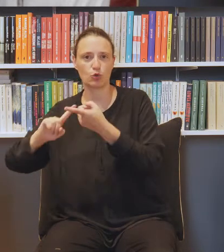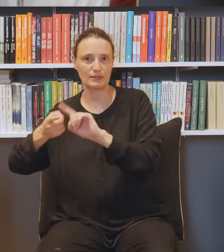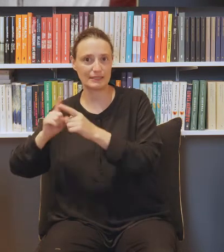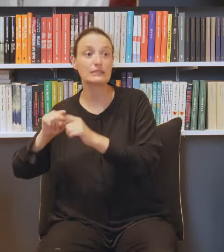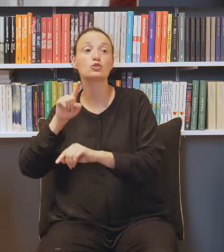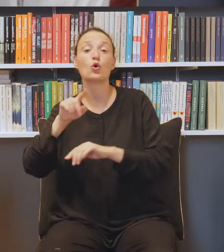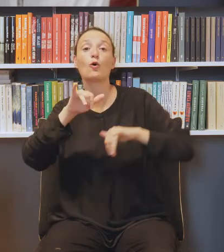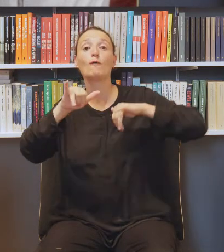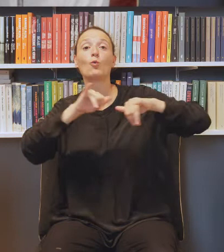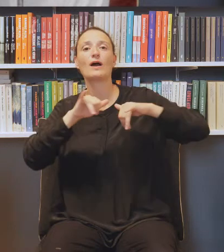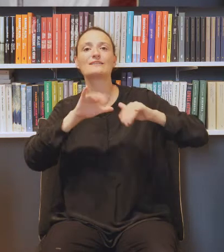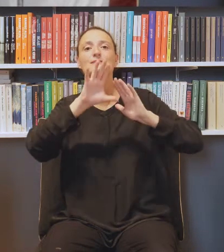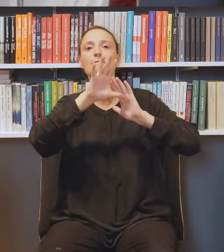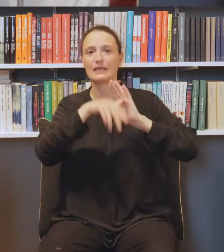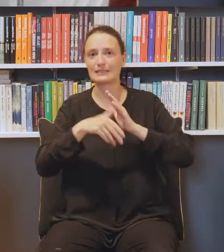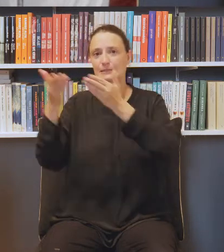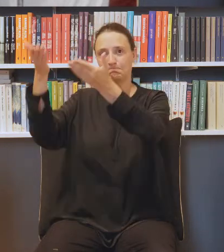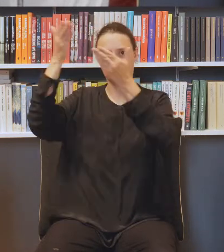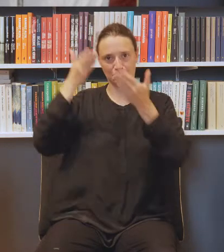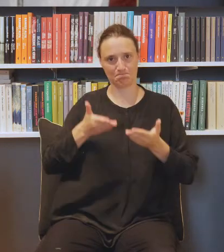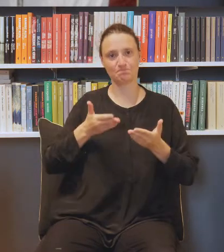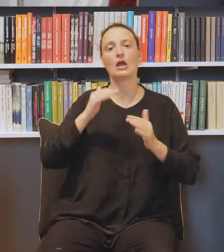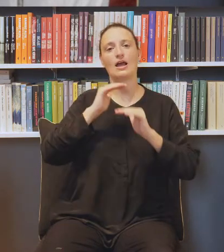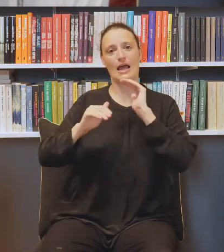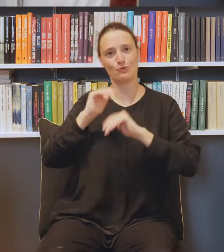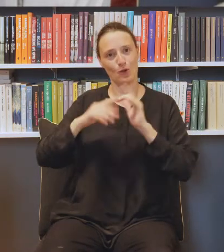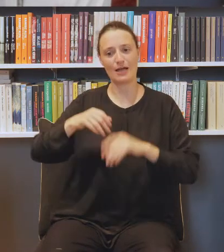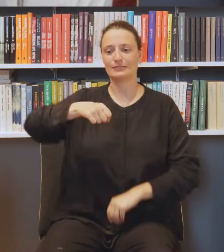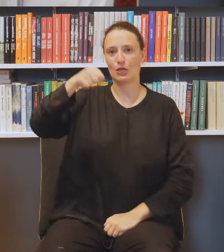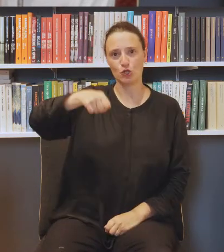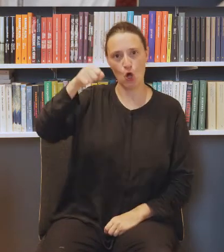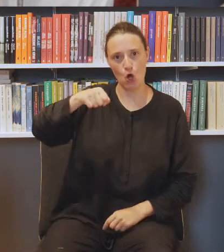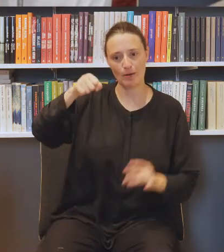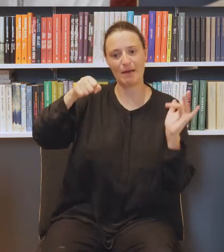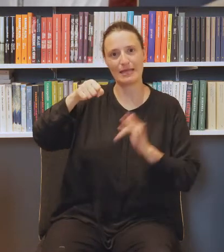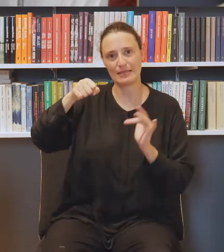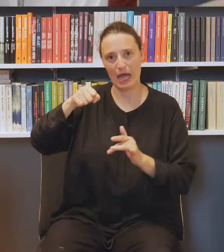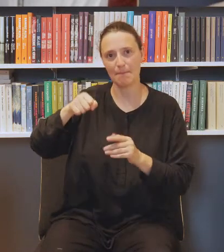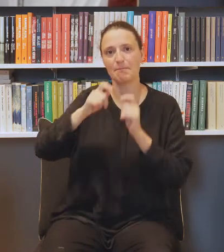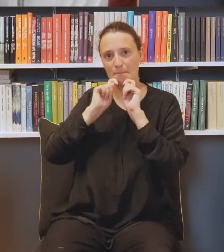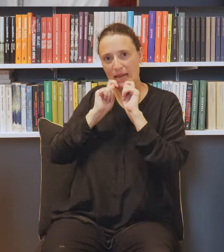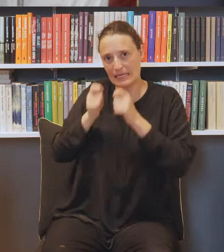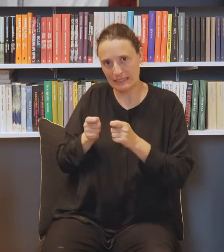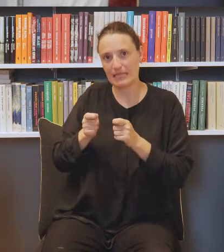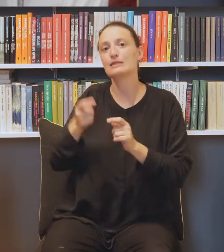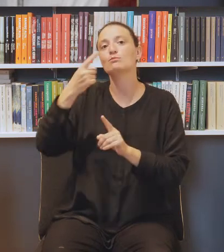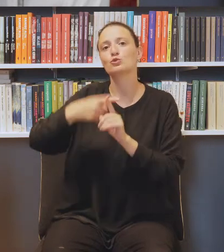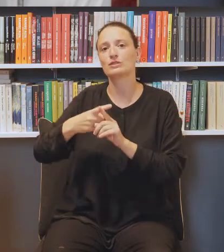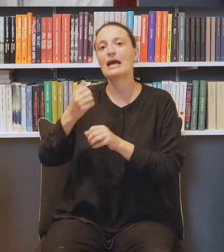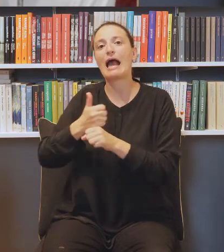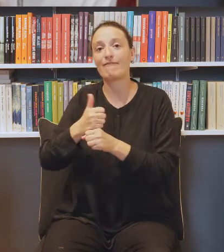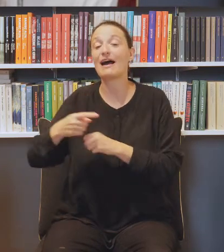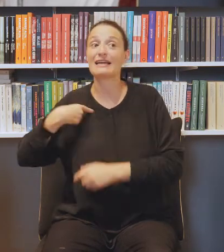mnie zaprosiły na gratulacje. Dostałem torbę gadżetów i kawę. I spytałem ich, czy czytali już. Powiedzieli, że nie, jeszcze